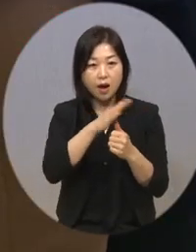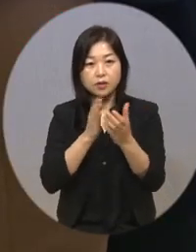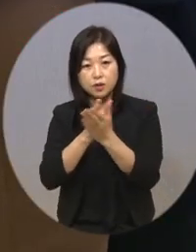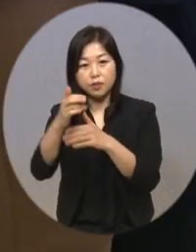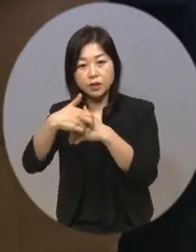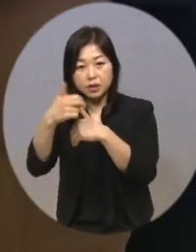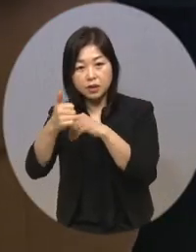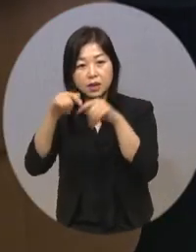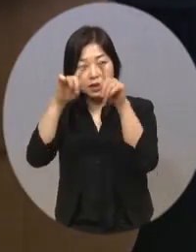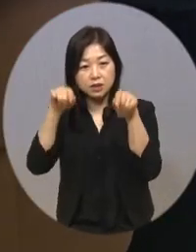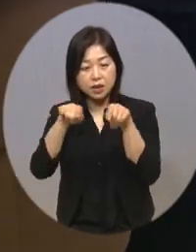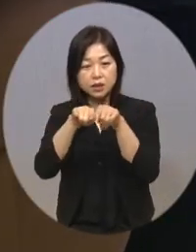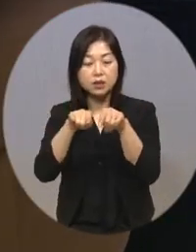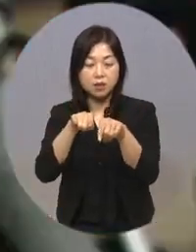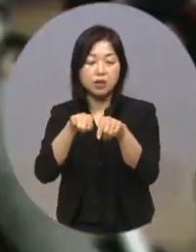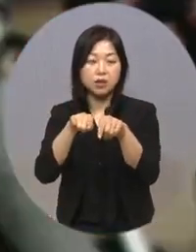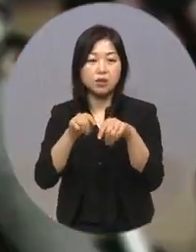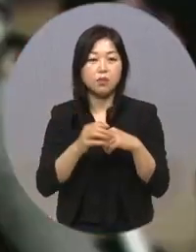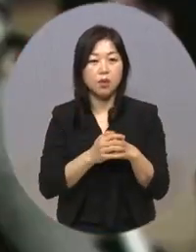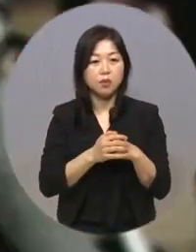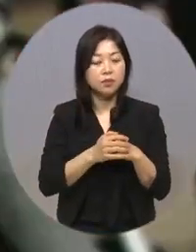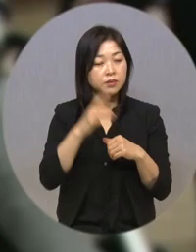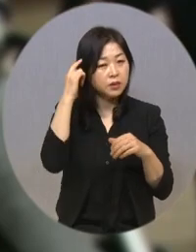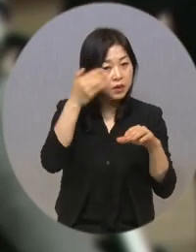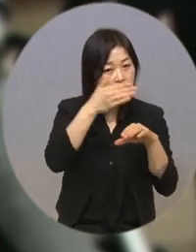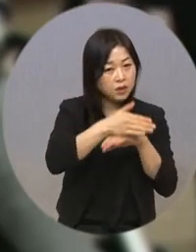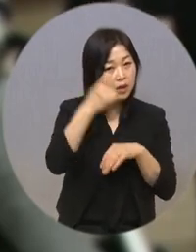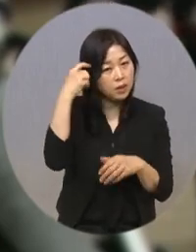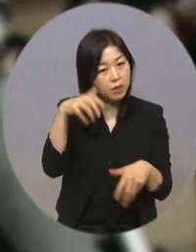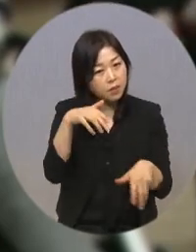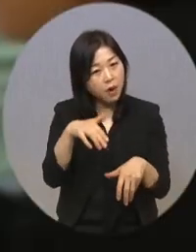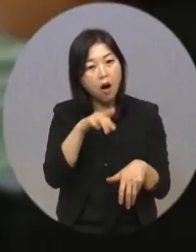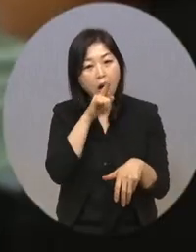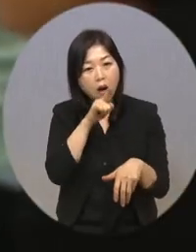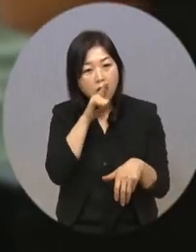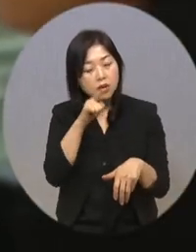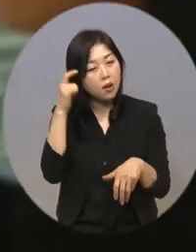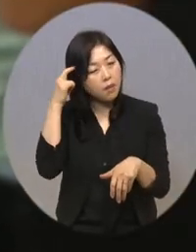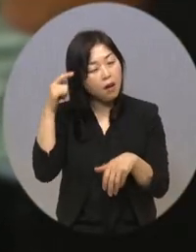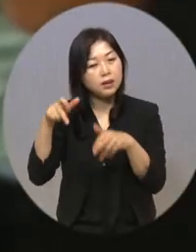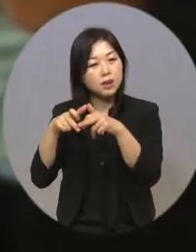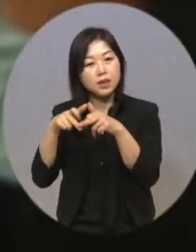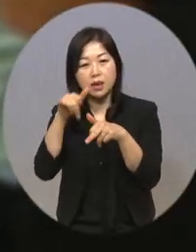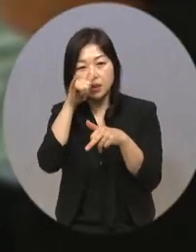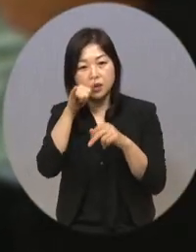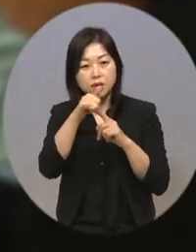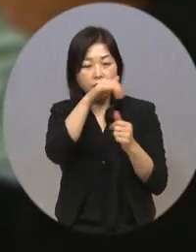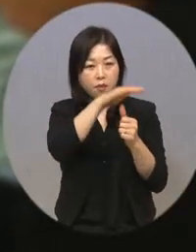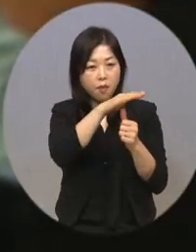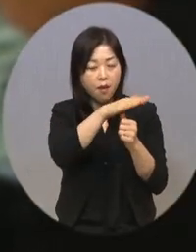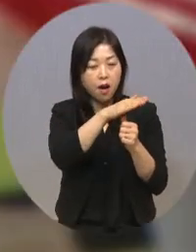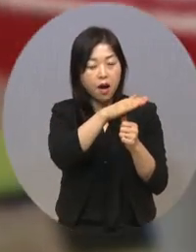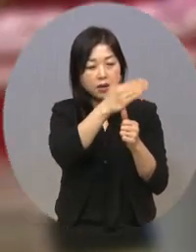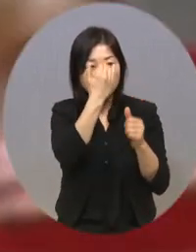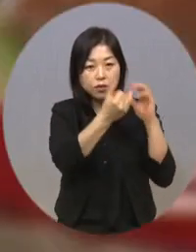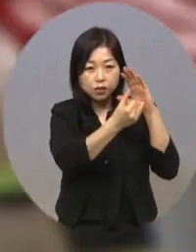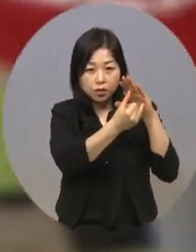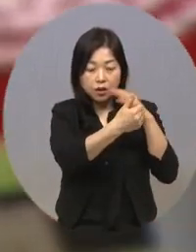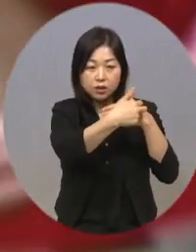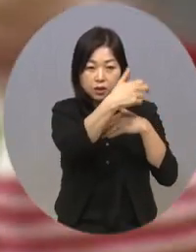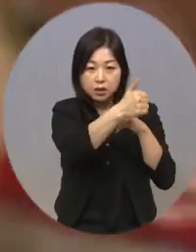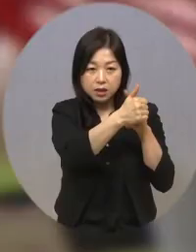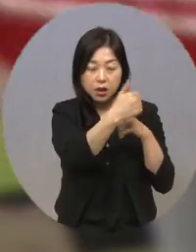확대했습니다. 이전에는 지체, 뇌병변, 언어, 지적장애가 있어 소아청소년과 전문의에게 치료를 받아온